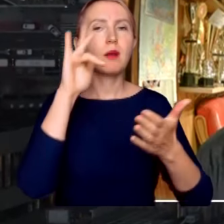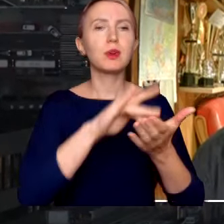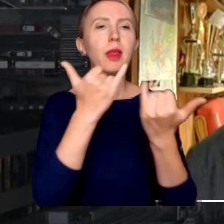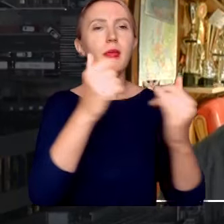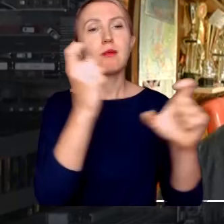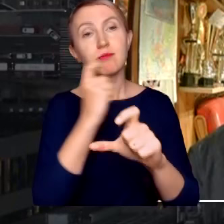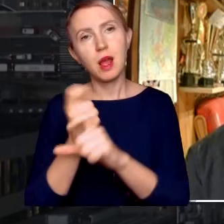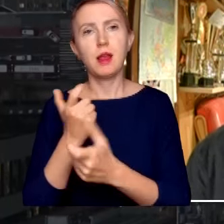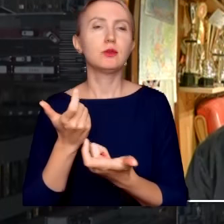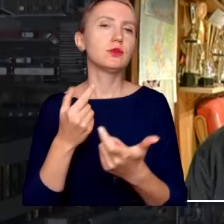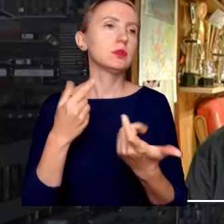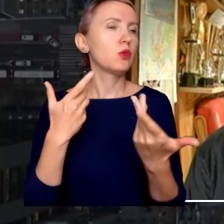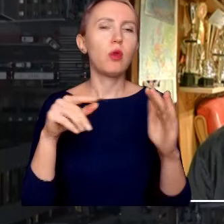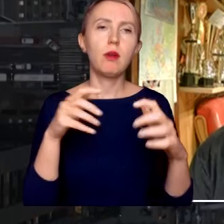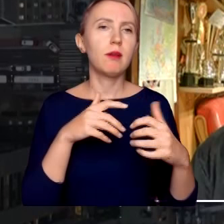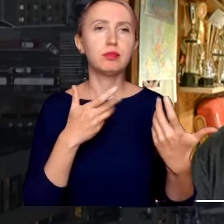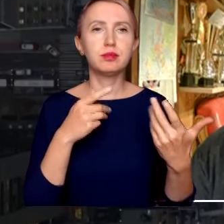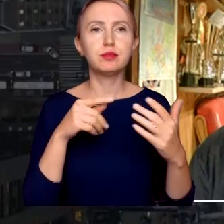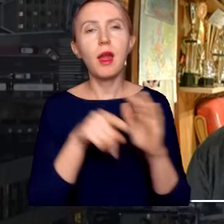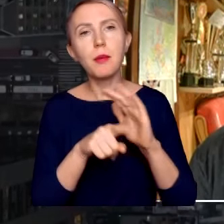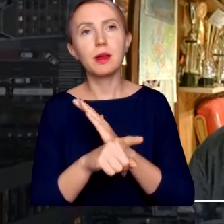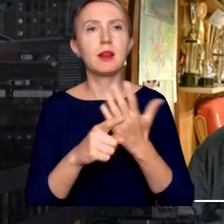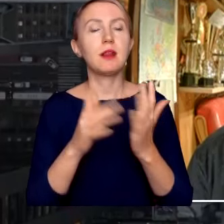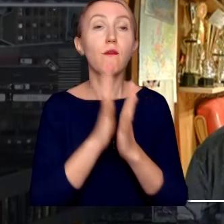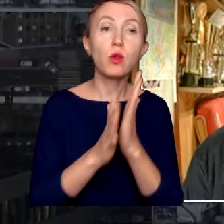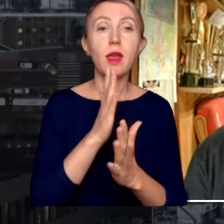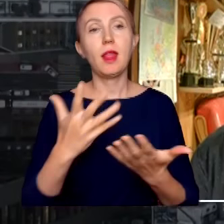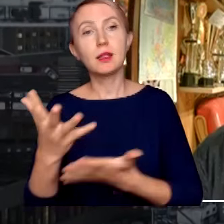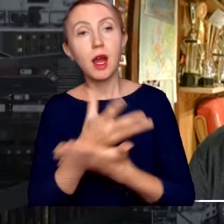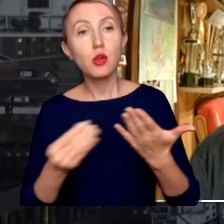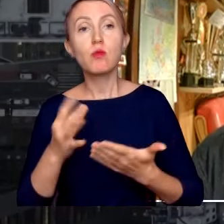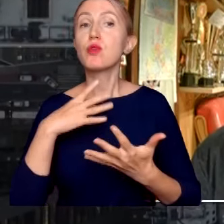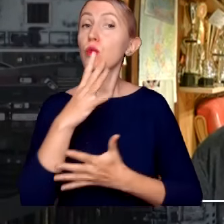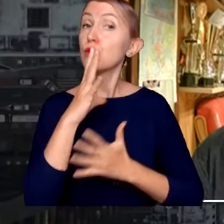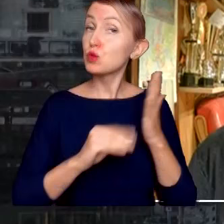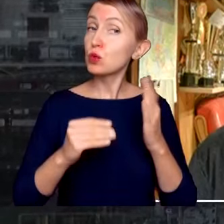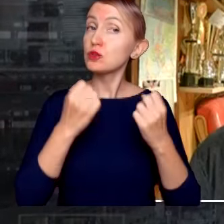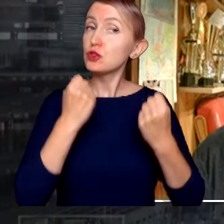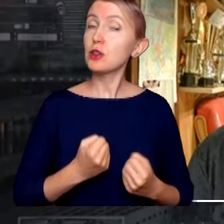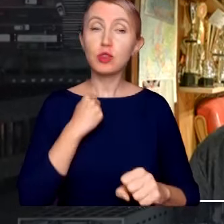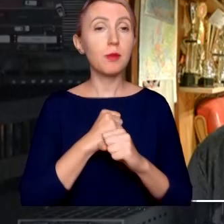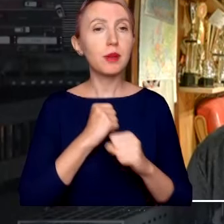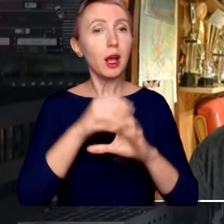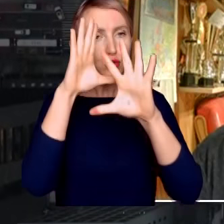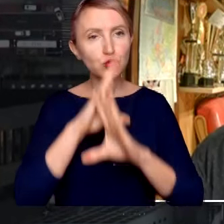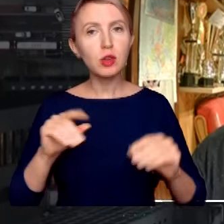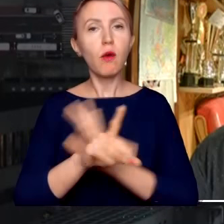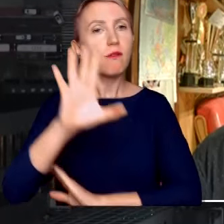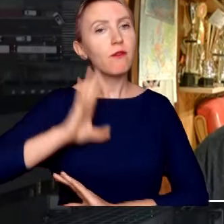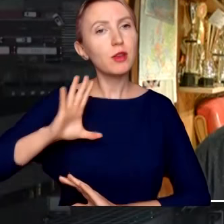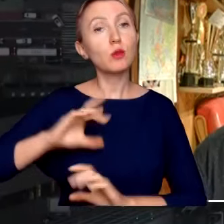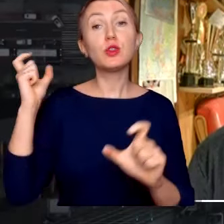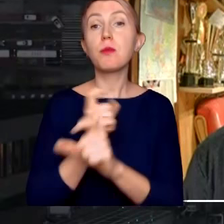to z emigracji wojennej, czy to z emigracji zarobkowej, byli wzorem ciężkiej pracy, szacunku do wartości kraju,